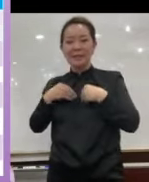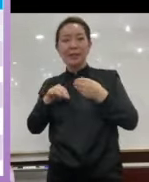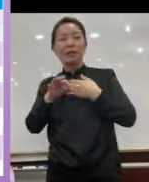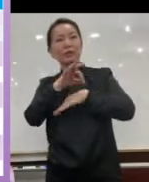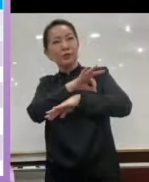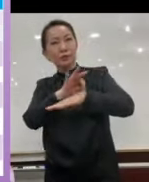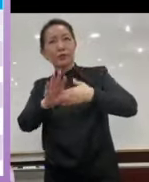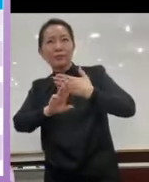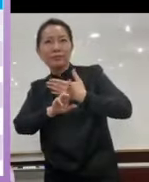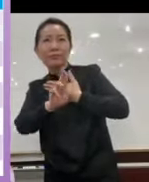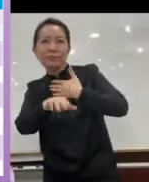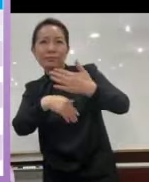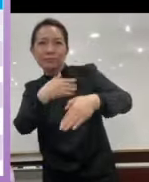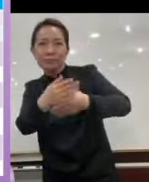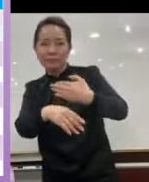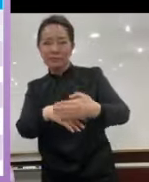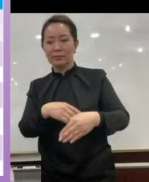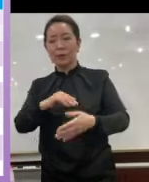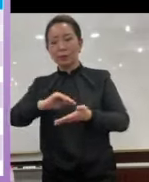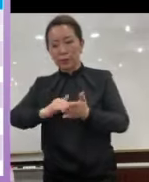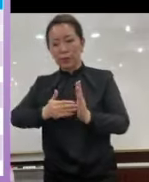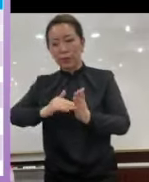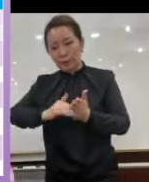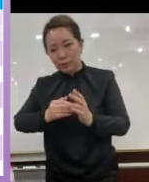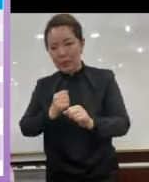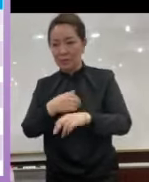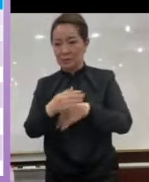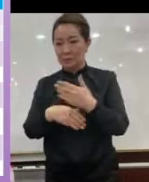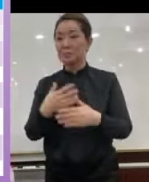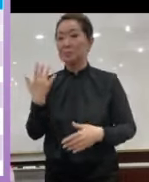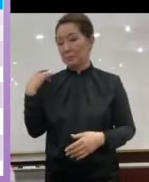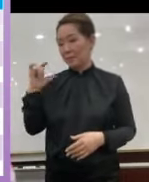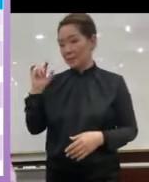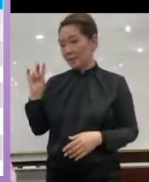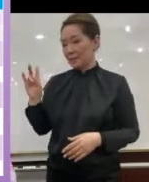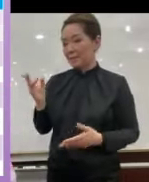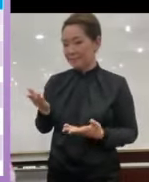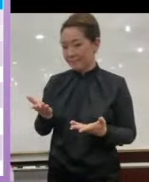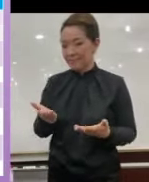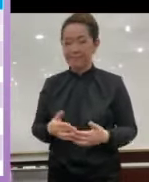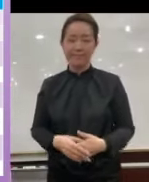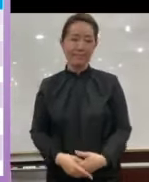одоо тодорхой хугацаагаар төлөвлөн явуулж ирсэн.